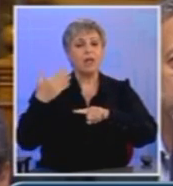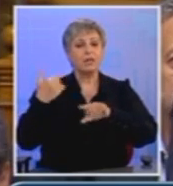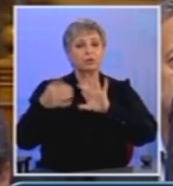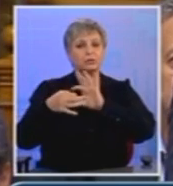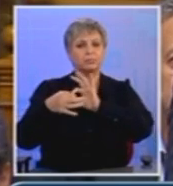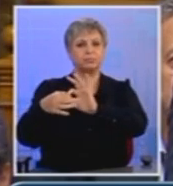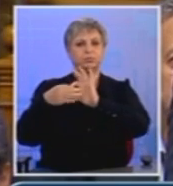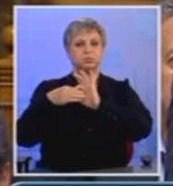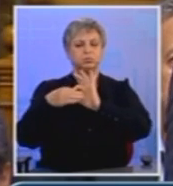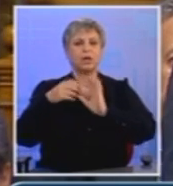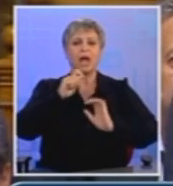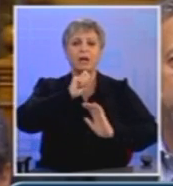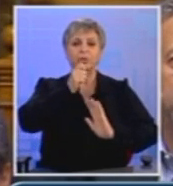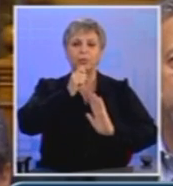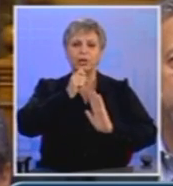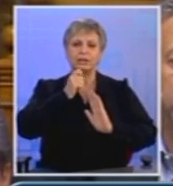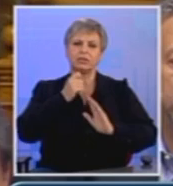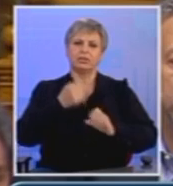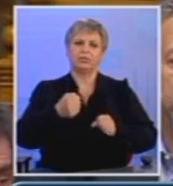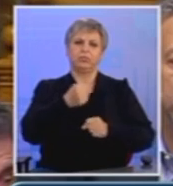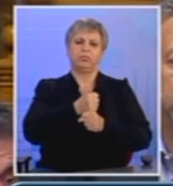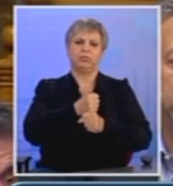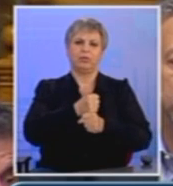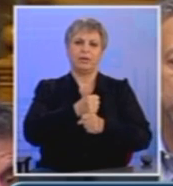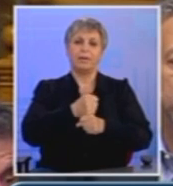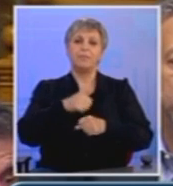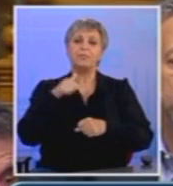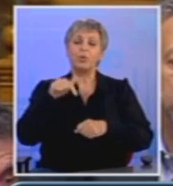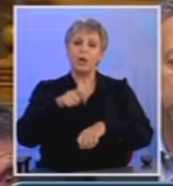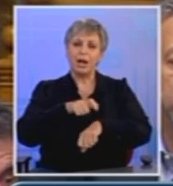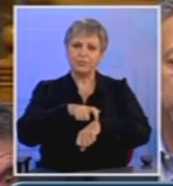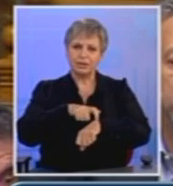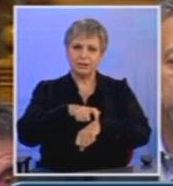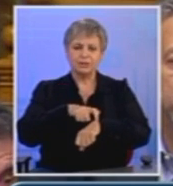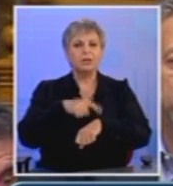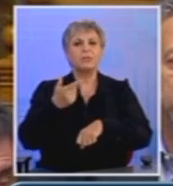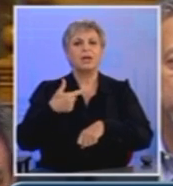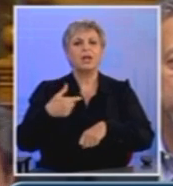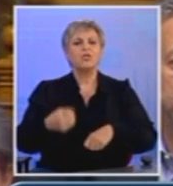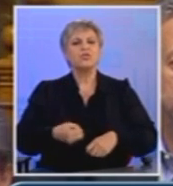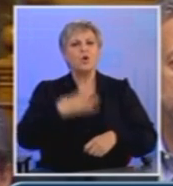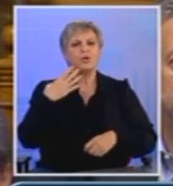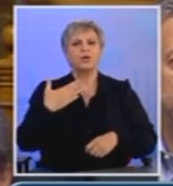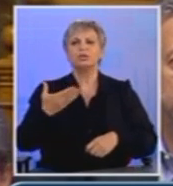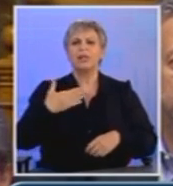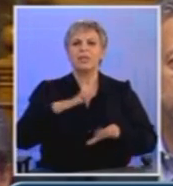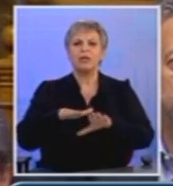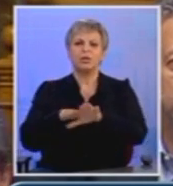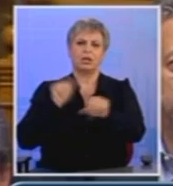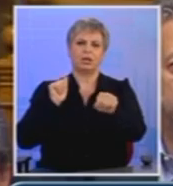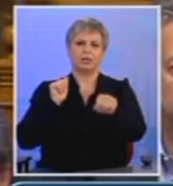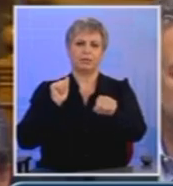πολιτικού συστήματος που έχω την αίσθηση ότι σήμερα επιδιώκει μια ρεβάνς αλλά δεν είναι ώρα για